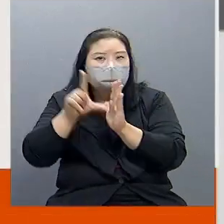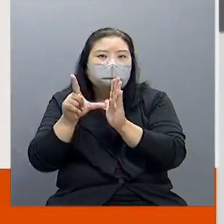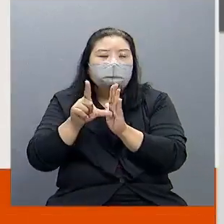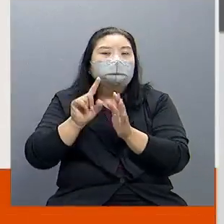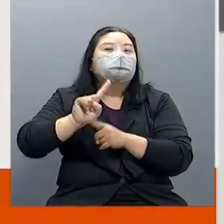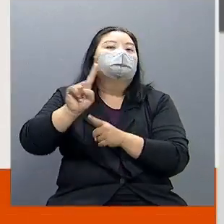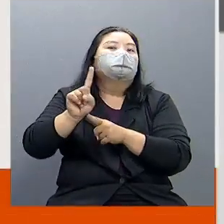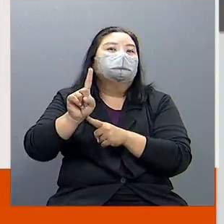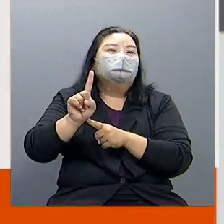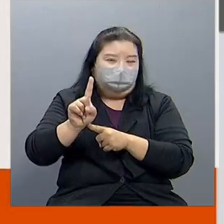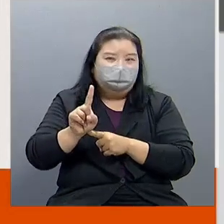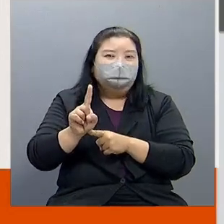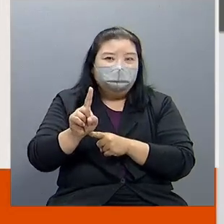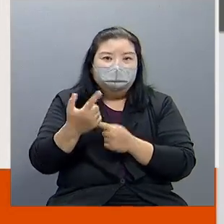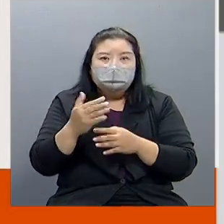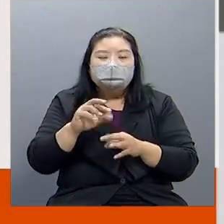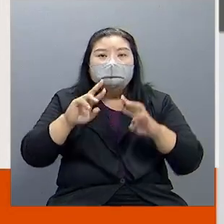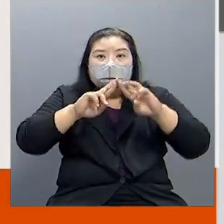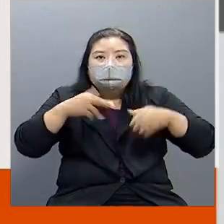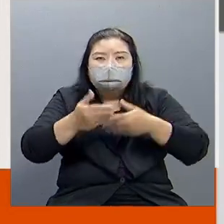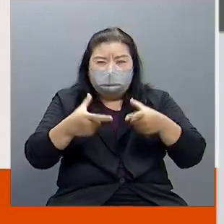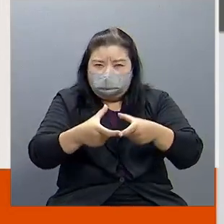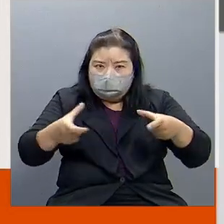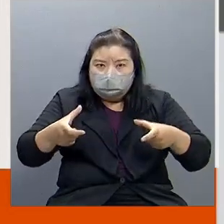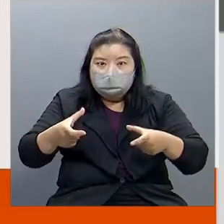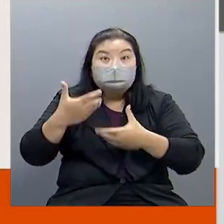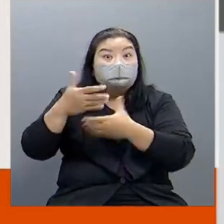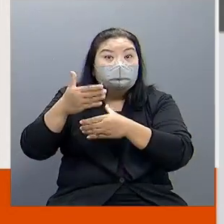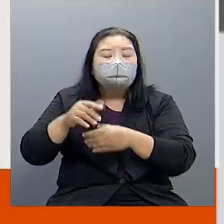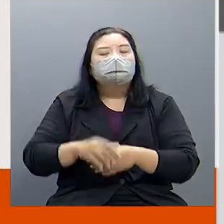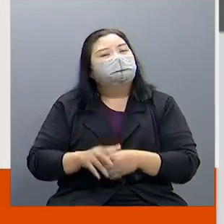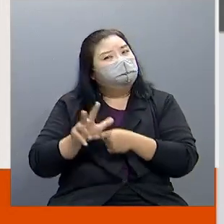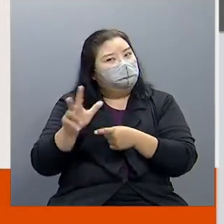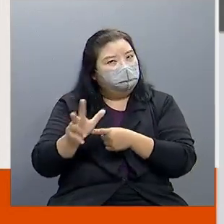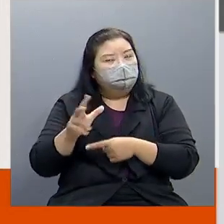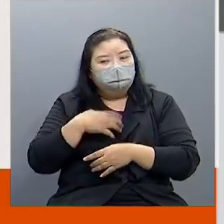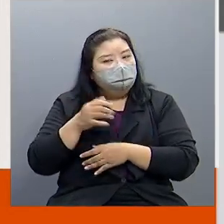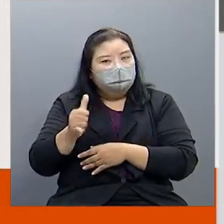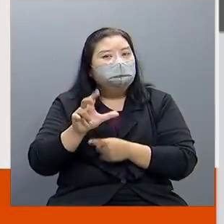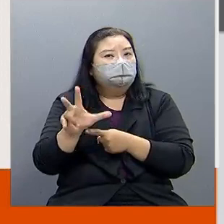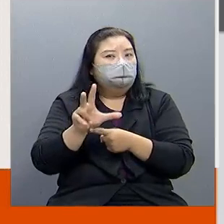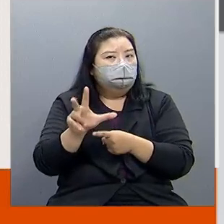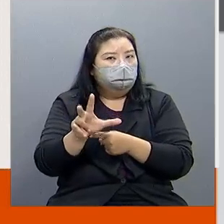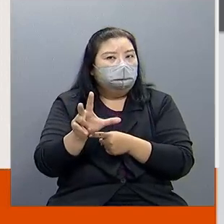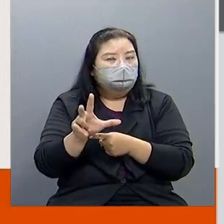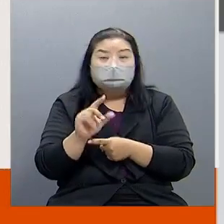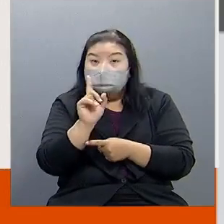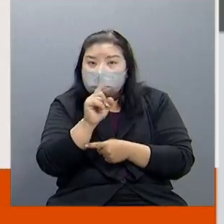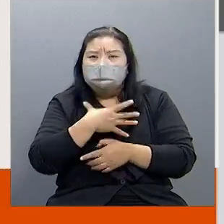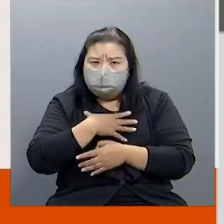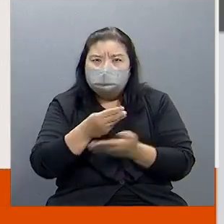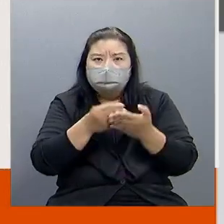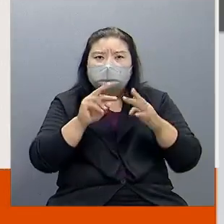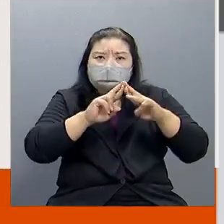ดและซูเปอร์มาร์เก็ตขนาดใหญ่นะคะเป็นที่นิยมอันดับ3ค่ะผู้ที่นิยมซื้อสินค้าจากร้านโชห่วยส่วนใหญ่มีราย